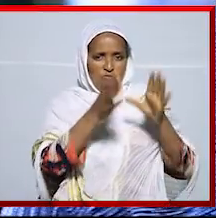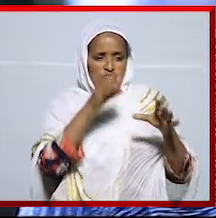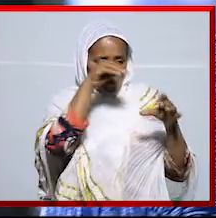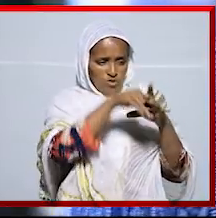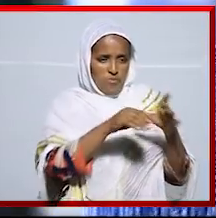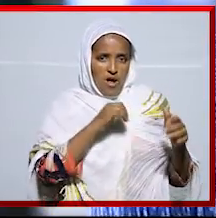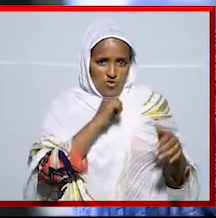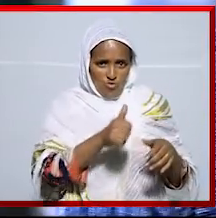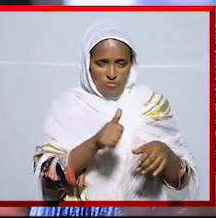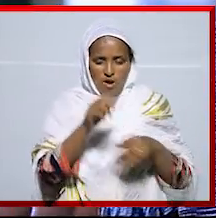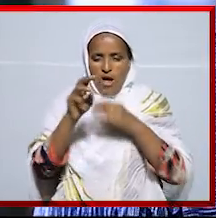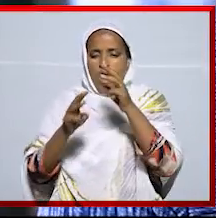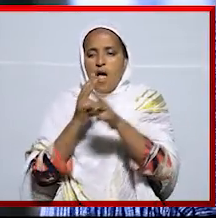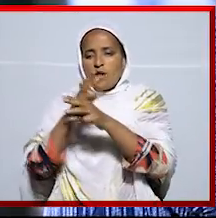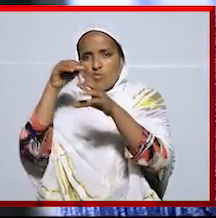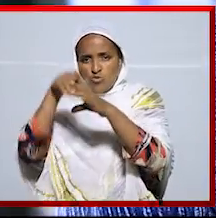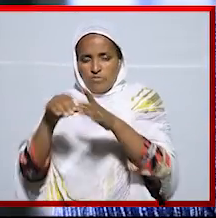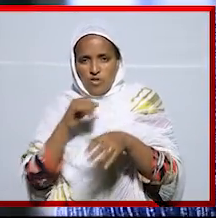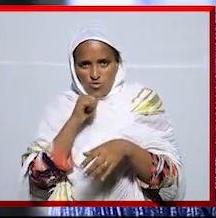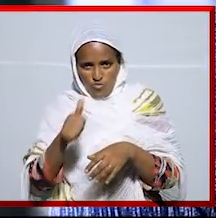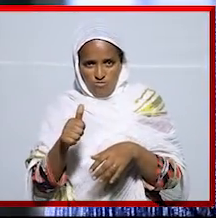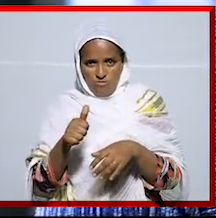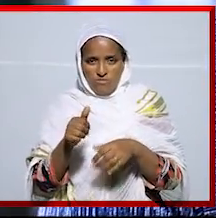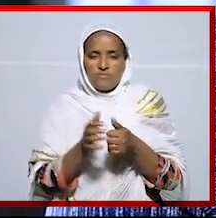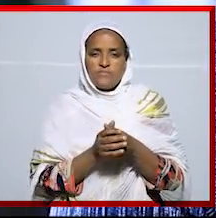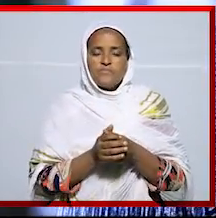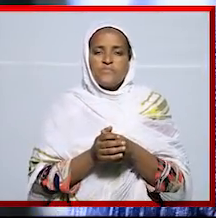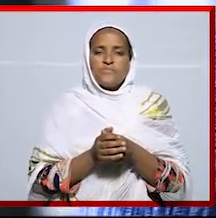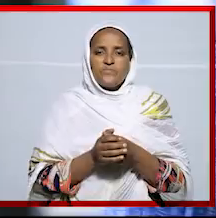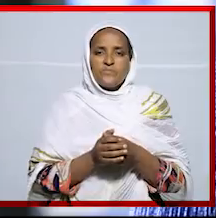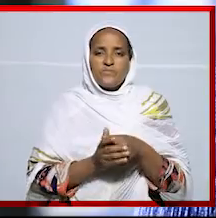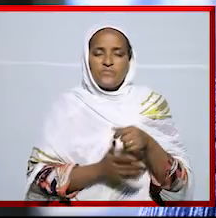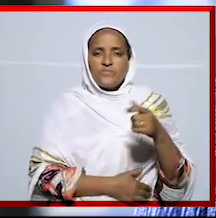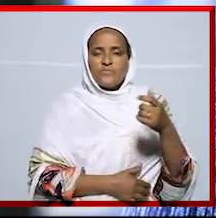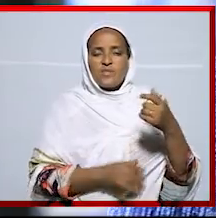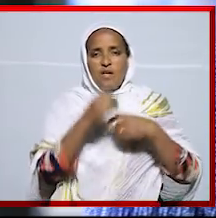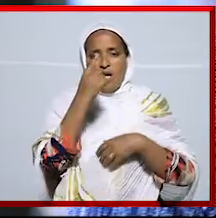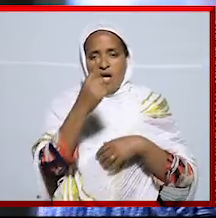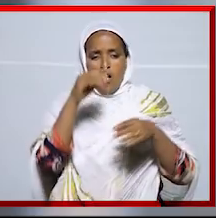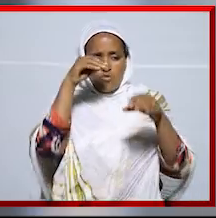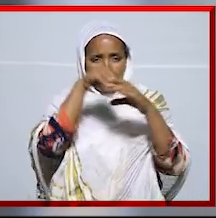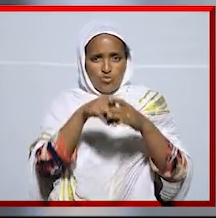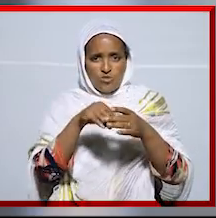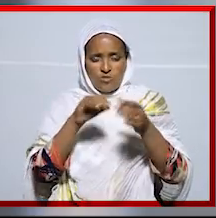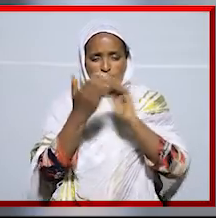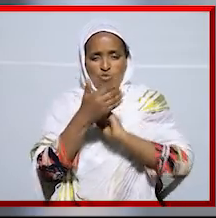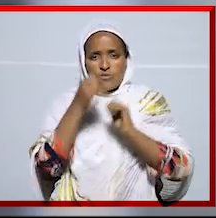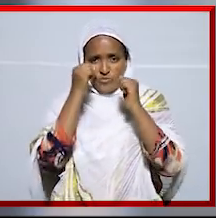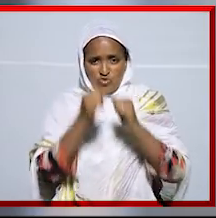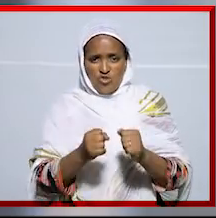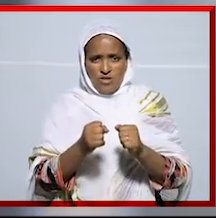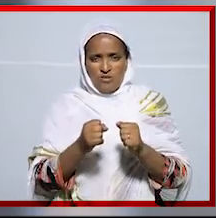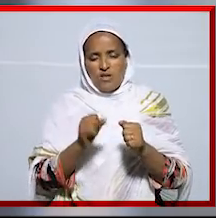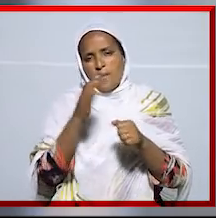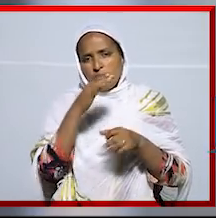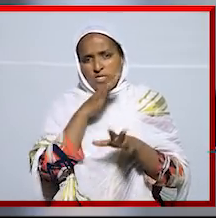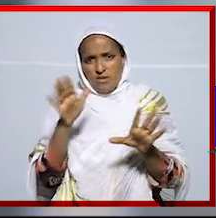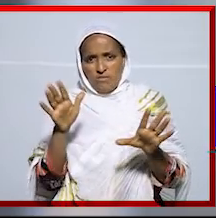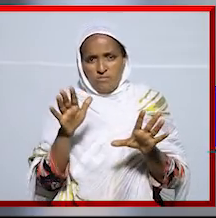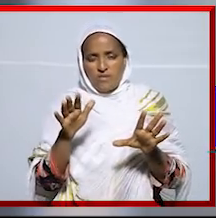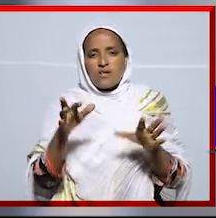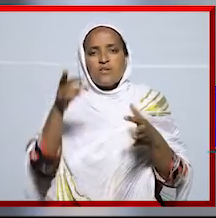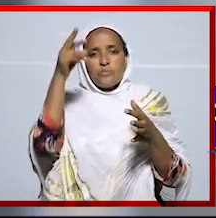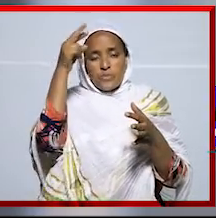ደግሞ እግዚአብሔርን ከማገልገል ወይንም ከሌላ ነገር አንጻር ጋር አጣምሬ ሲሄድ ሁለቱ ይሄዳሉ ብዬ አስባለሁ። ዘመናዊ የሆነ ሰው